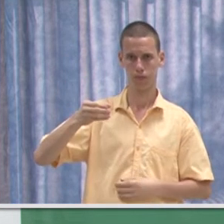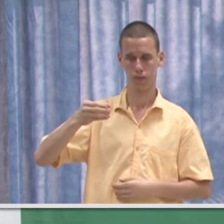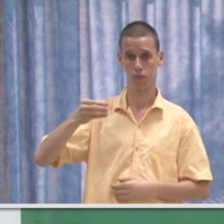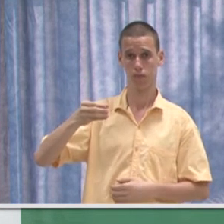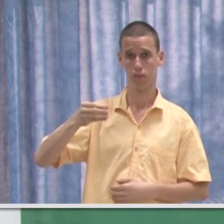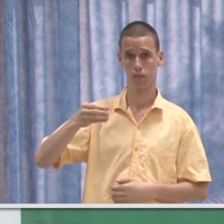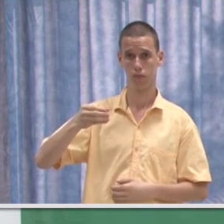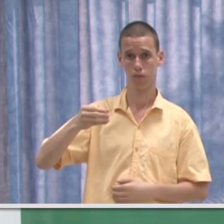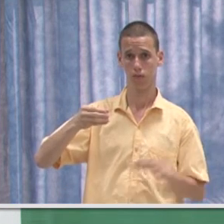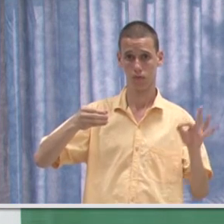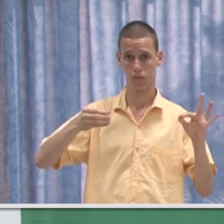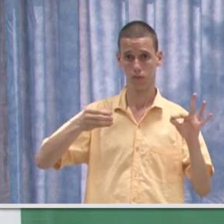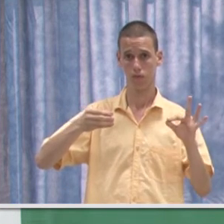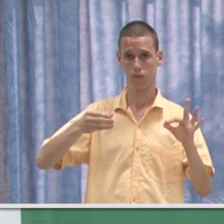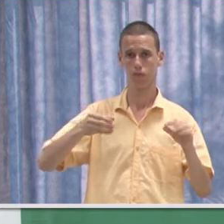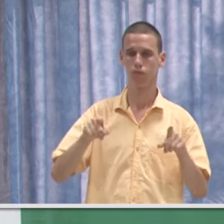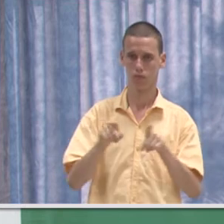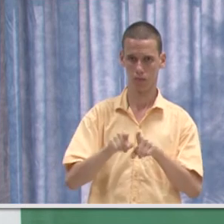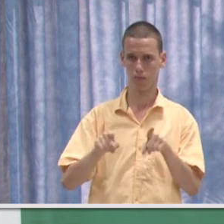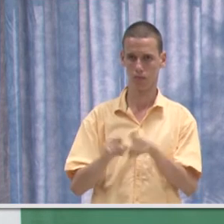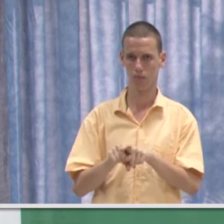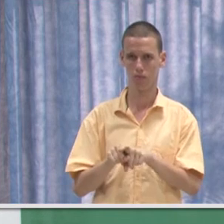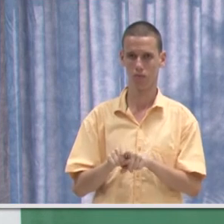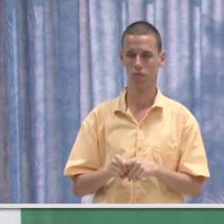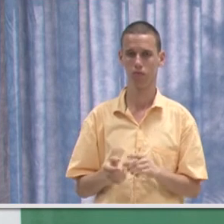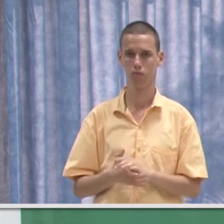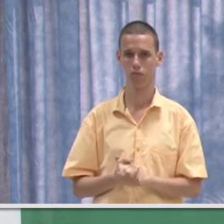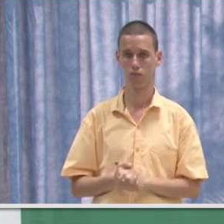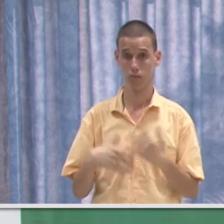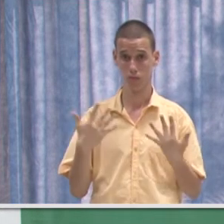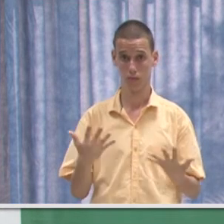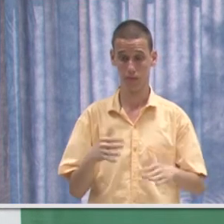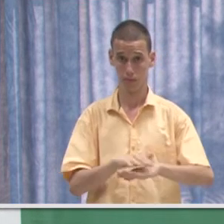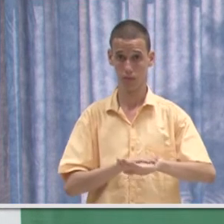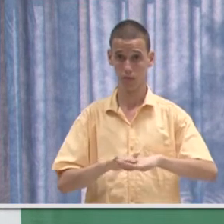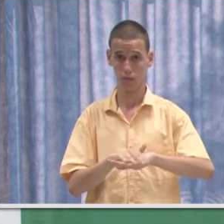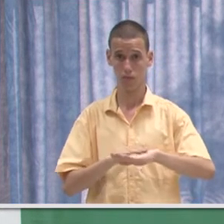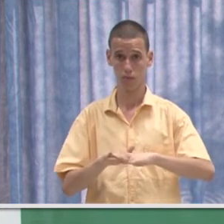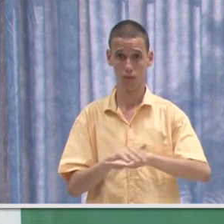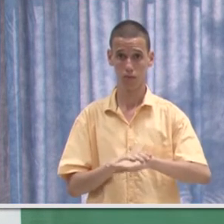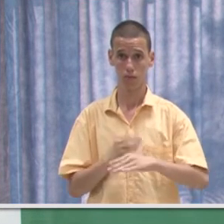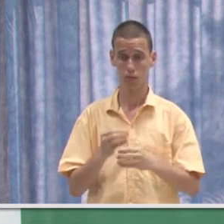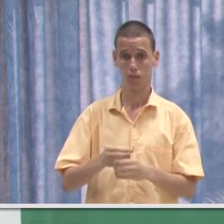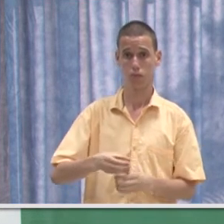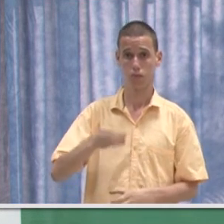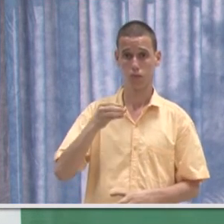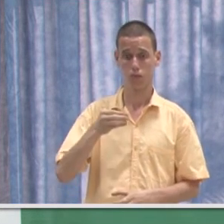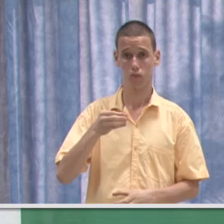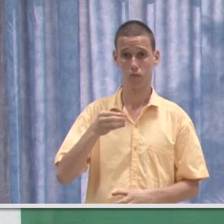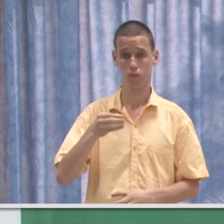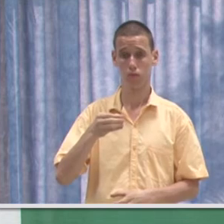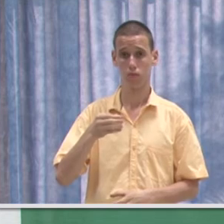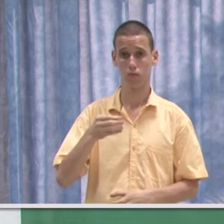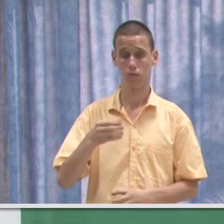malaria, mais Madagascar il fait l'affaississant. Ils disent pour les moissons. La fois c'est ça